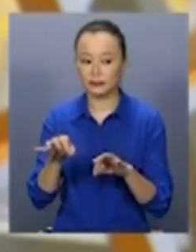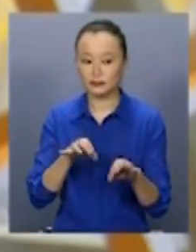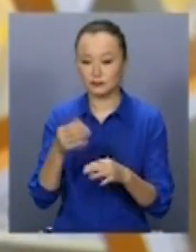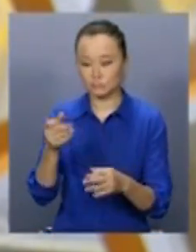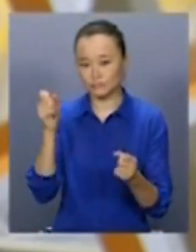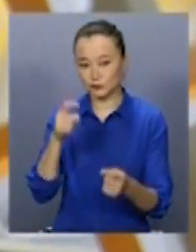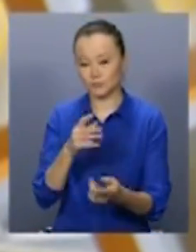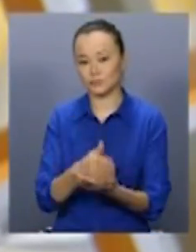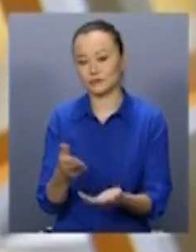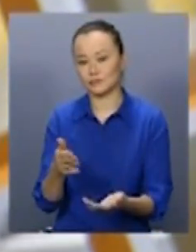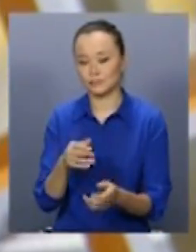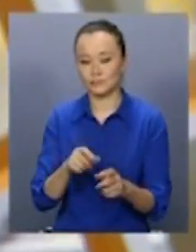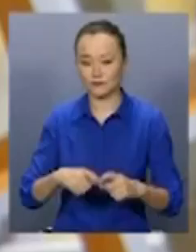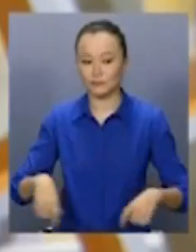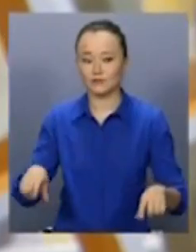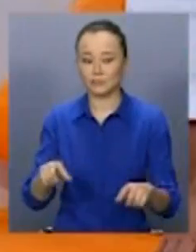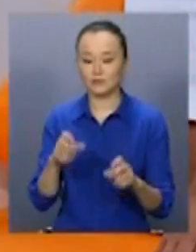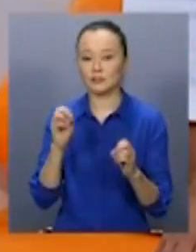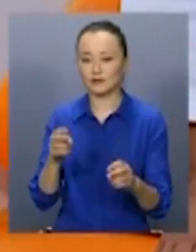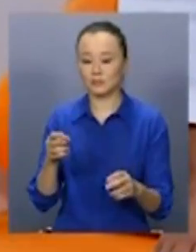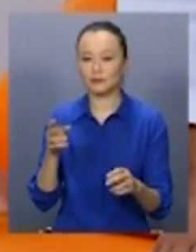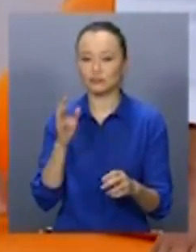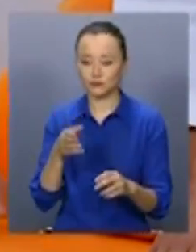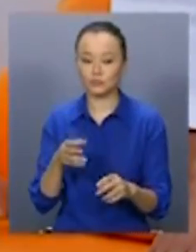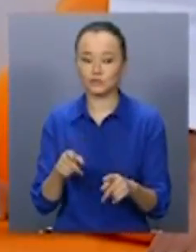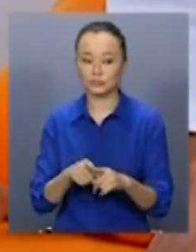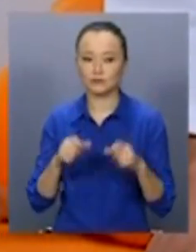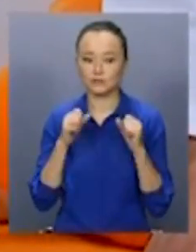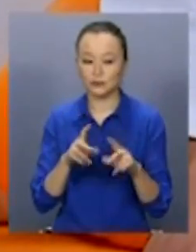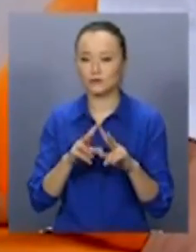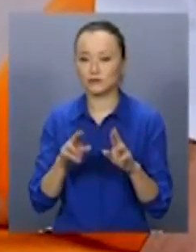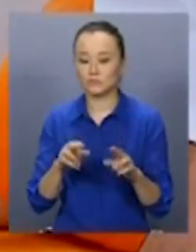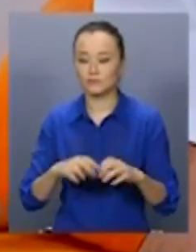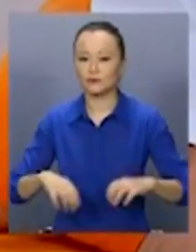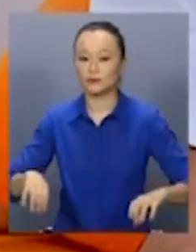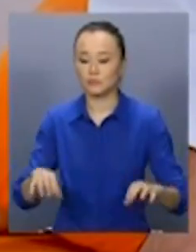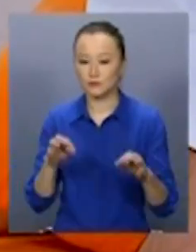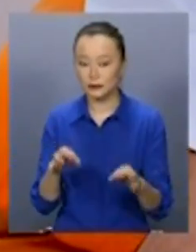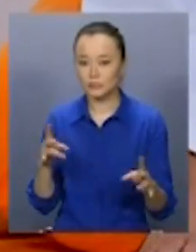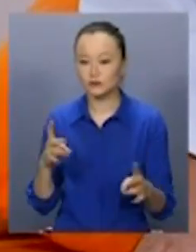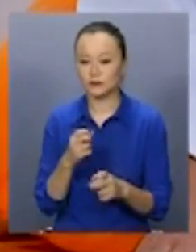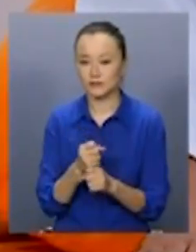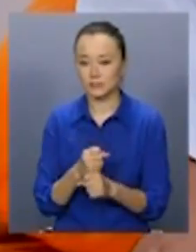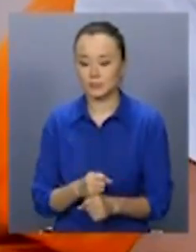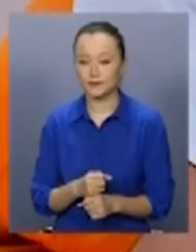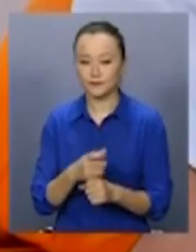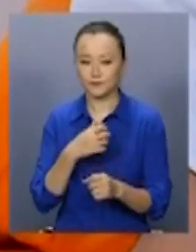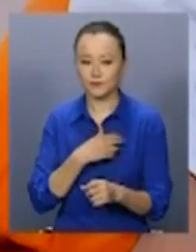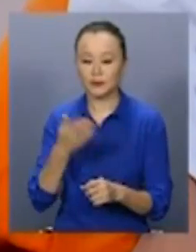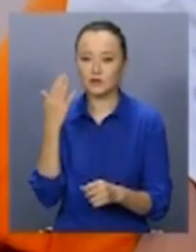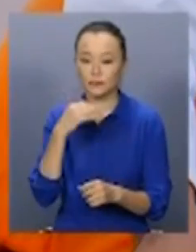ғой. Фундаментті қалай қойса, фундаментті қалай қойса, яғни спортында фундаментін дұрыс қою керек. Мен өзімен бір кездерде